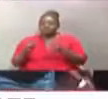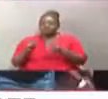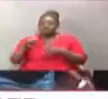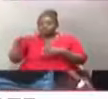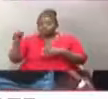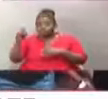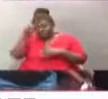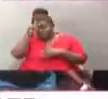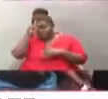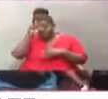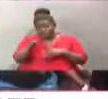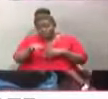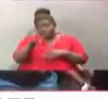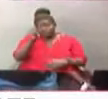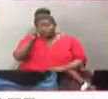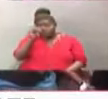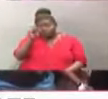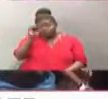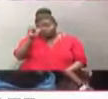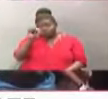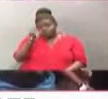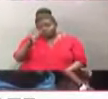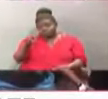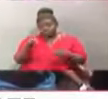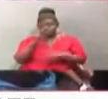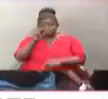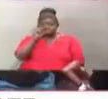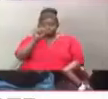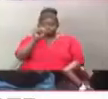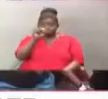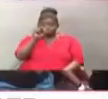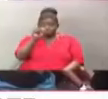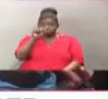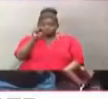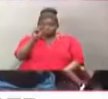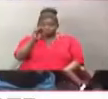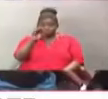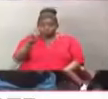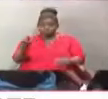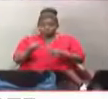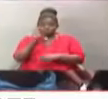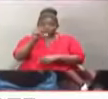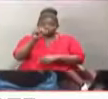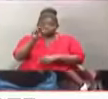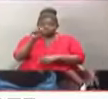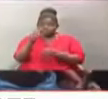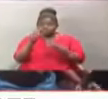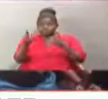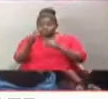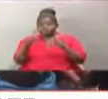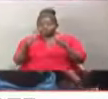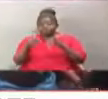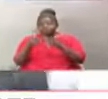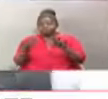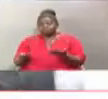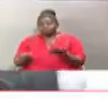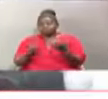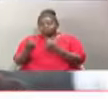ebyalo. Paaka okuli eya Kisenyi bus terminal, Namayiba n'eya Link bangi ku basaabaze bakonkomadde olw'emmotoka okuba